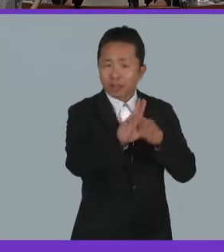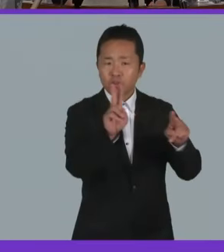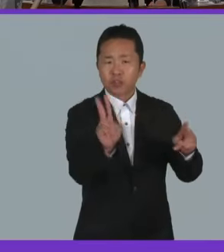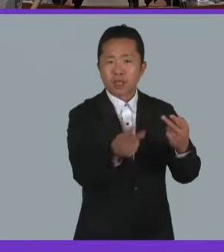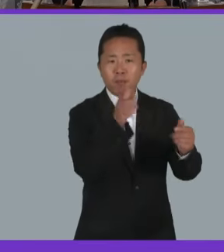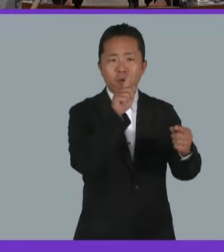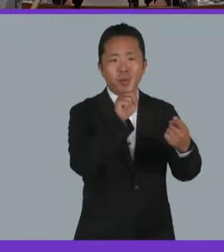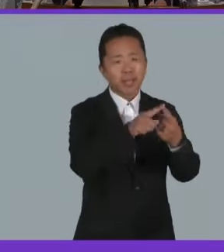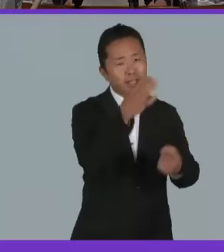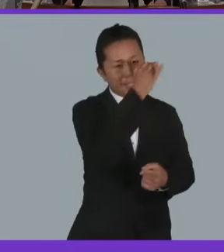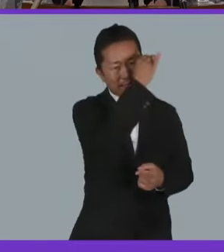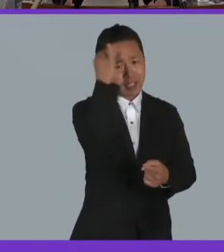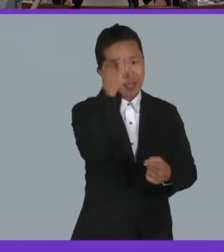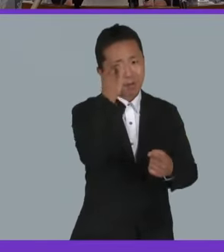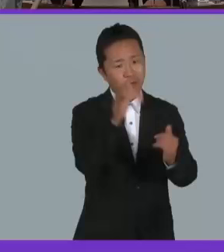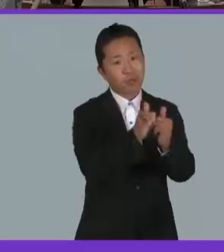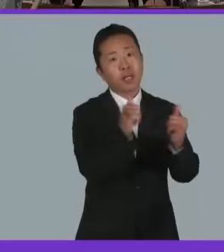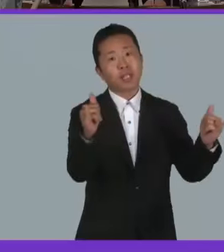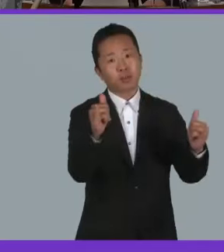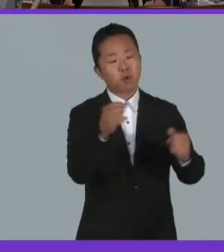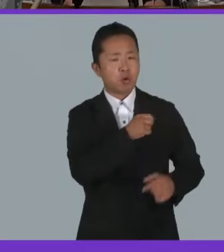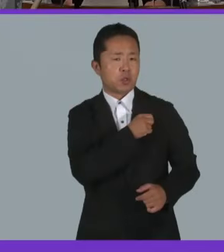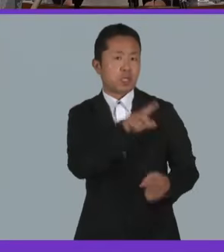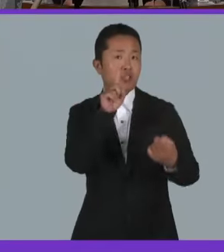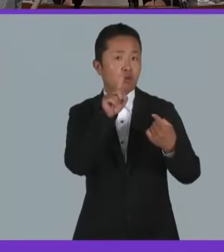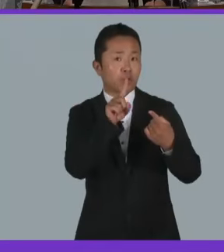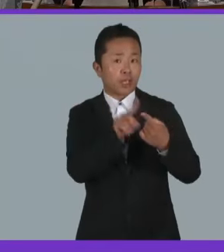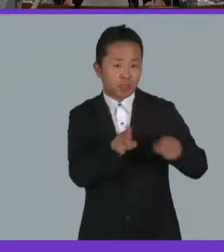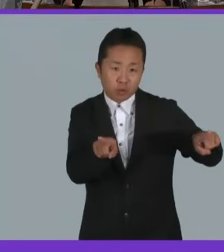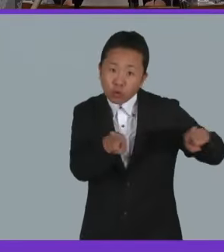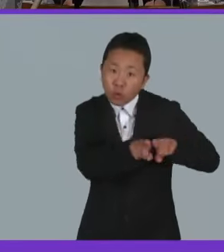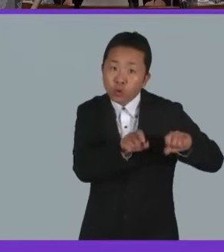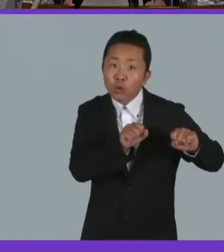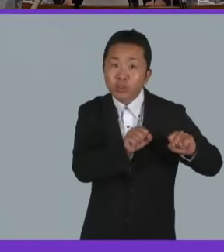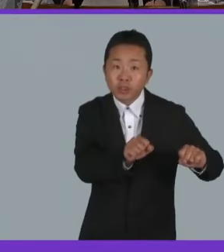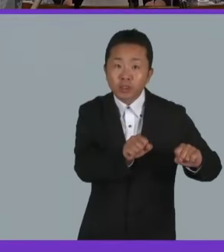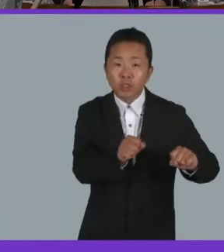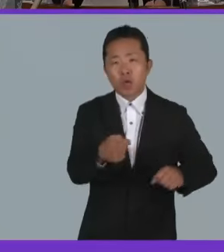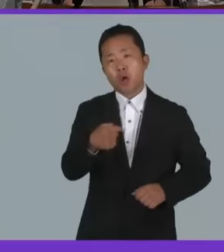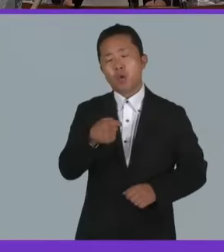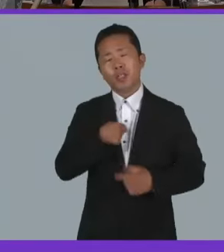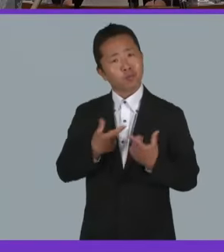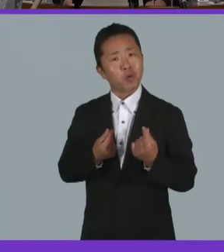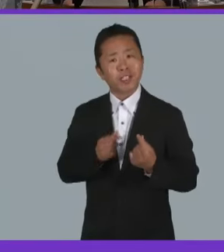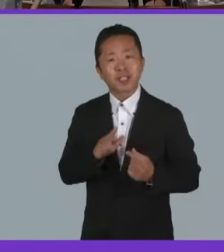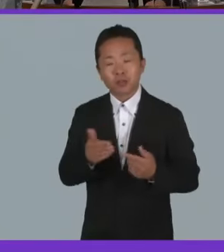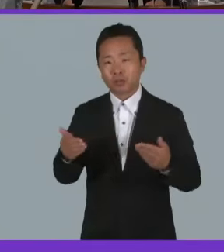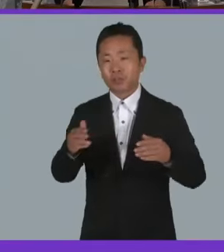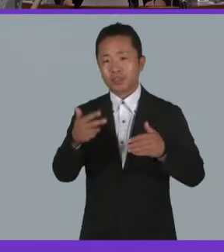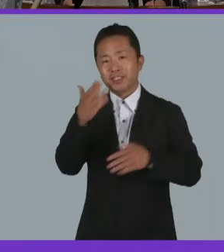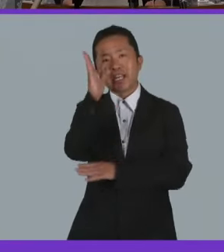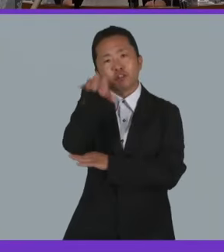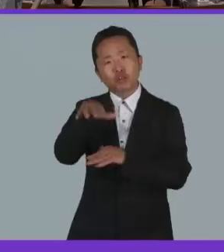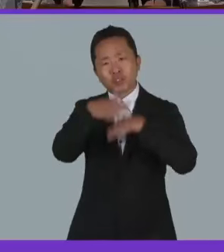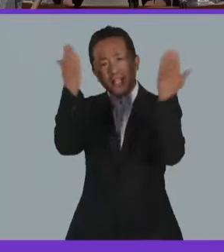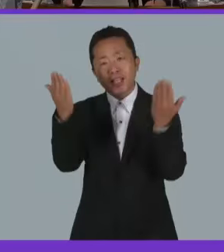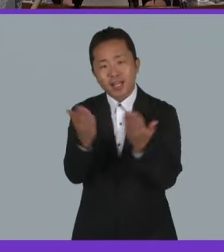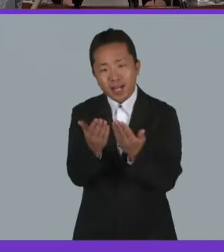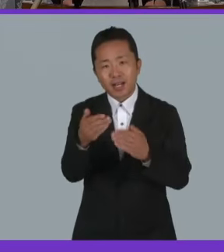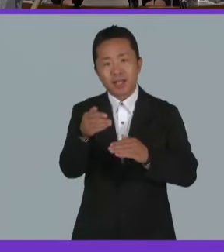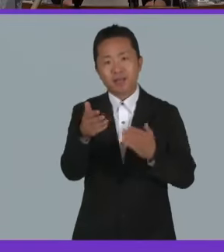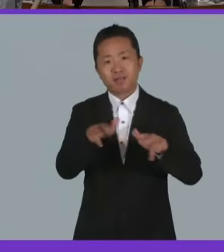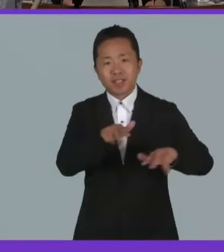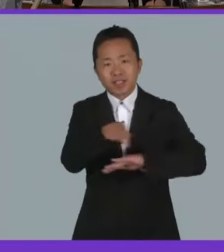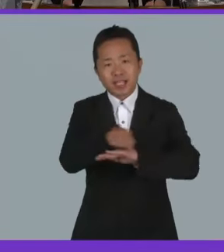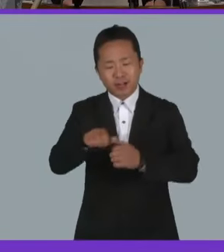見を有する方々と積極的に共同し、私自身もそうですが市役所全体が政策に磨き